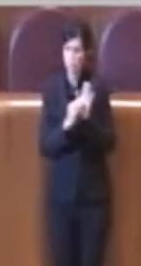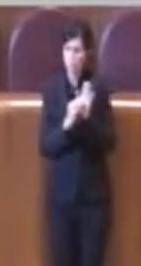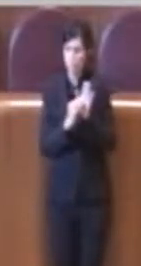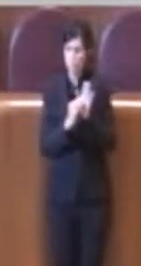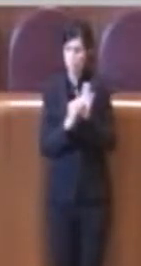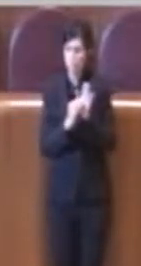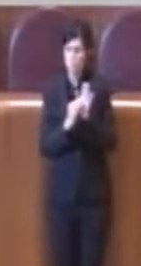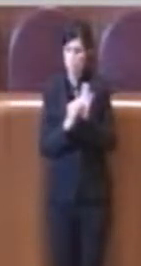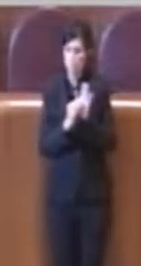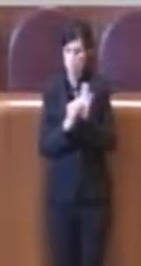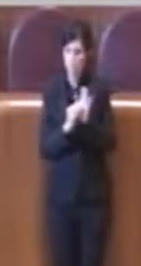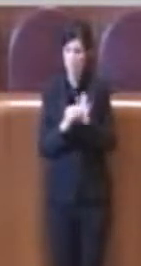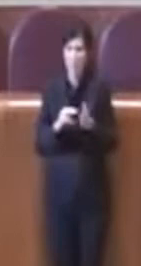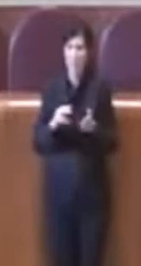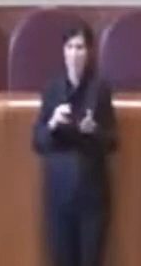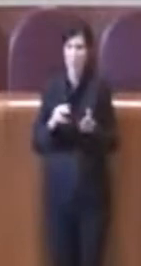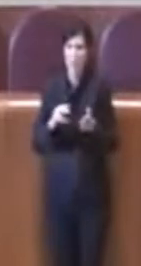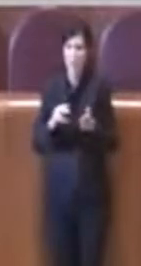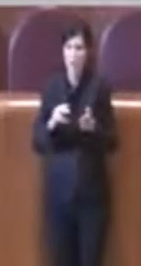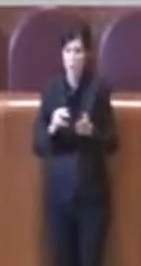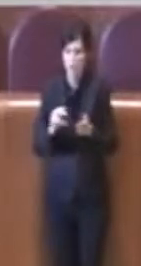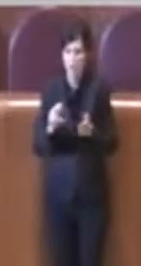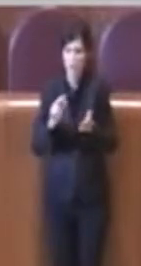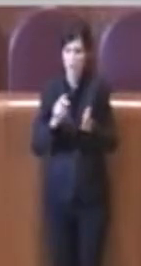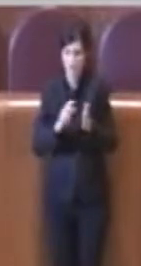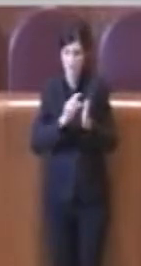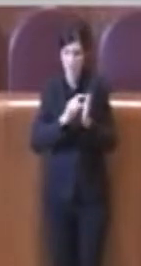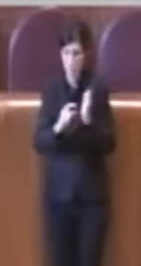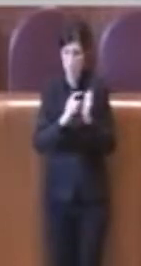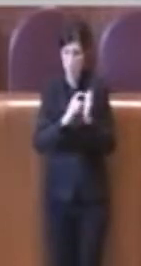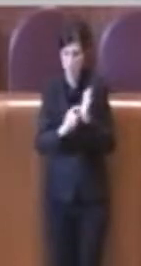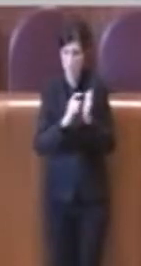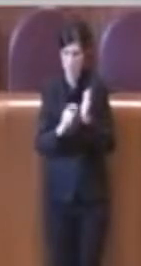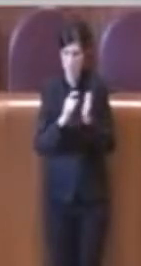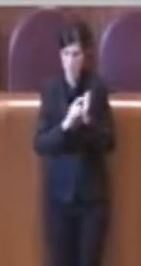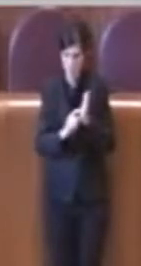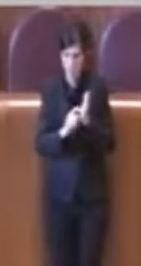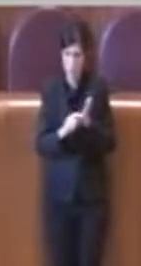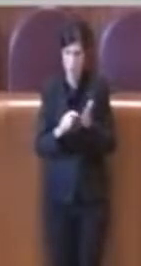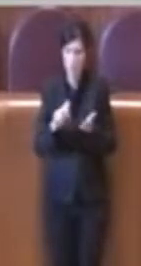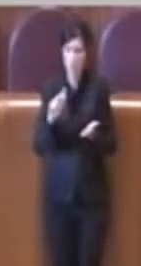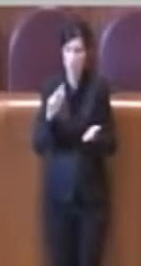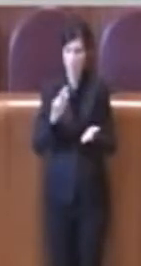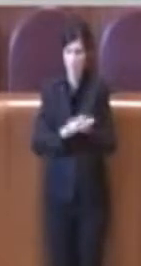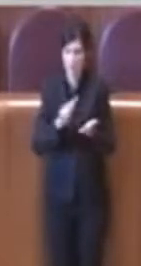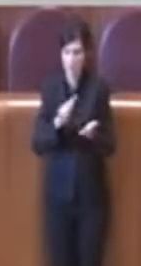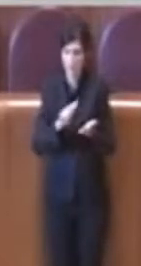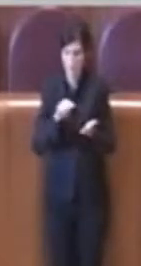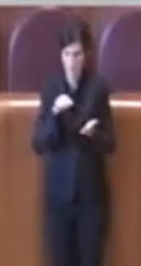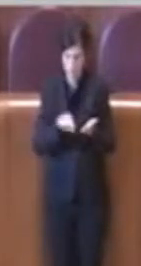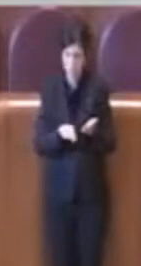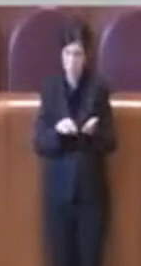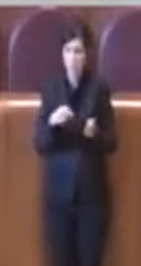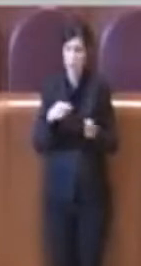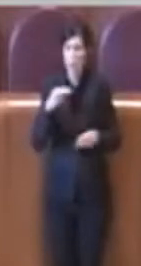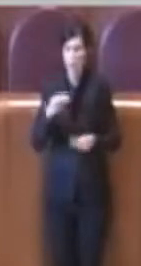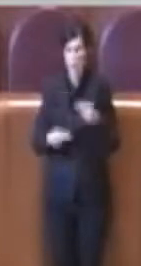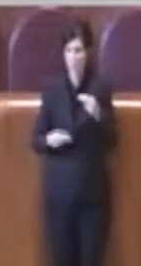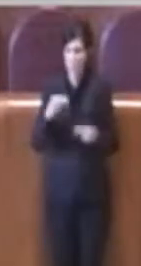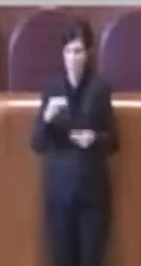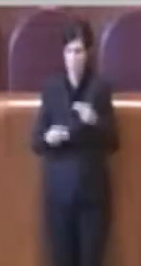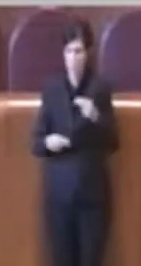della delibera un impegno ben preciso cioè quello che l'amministrazione una